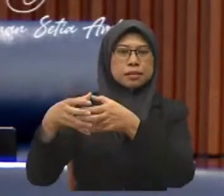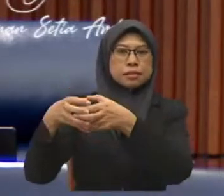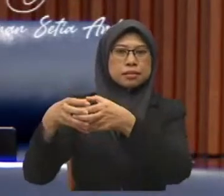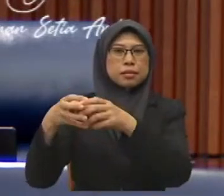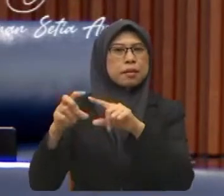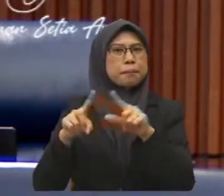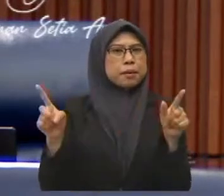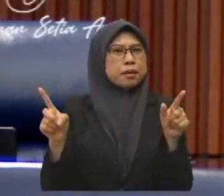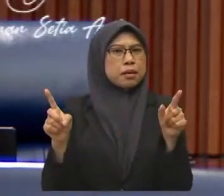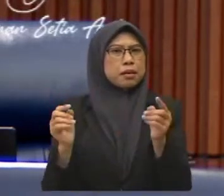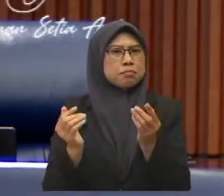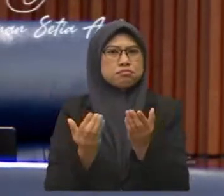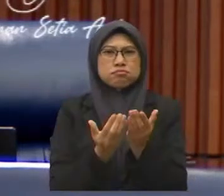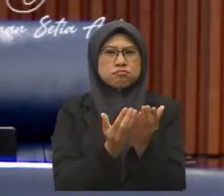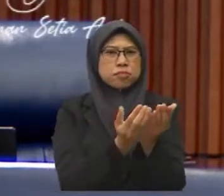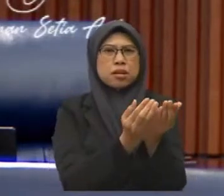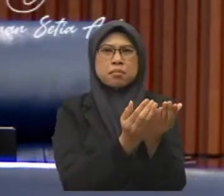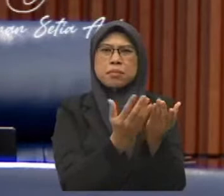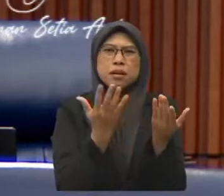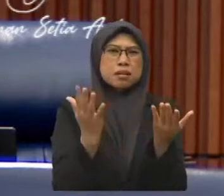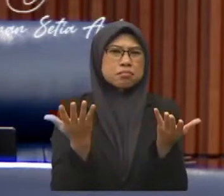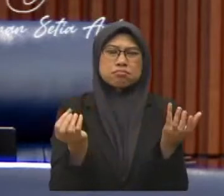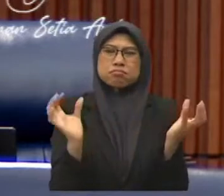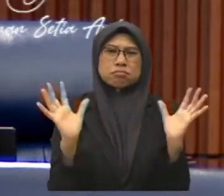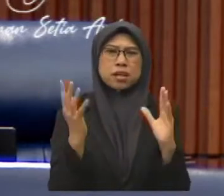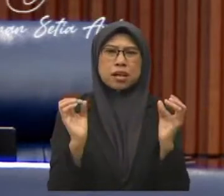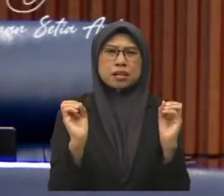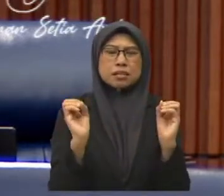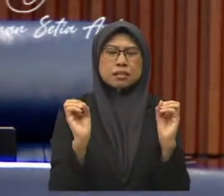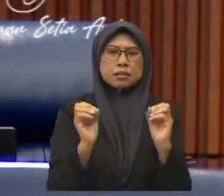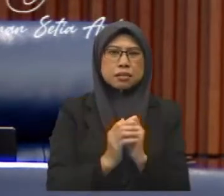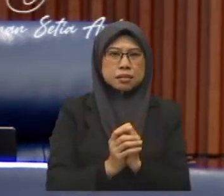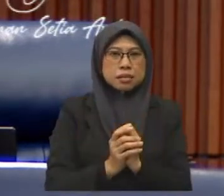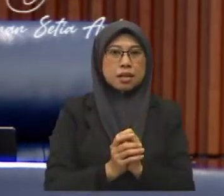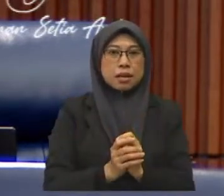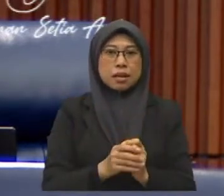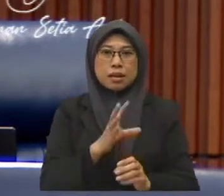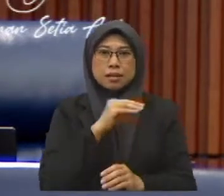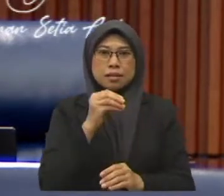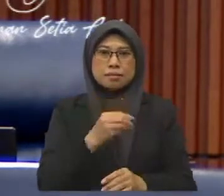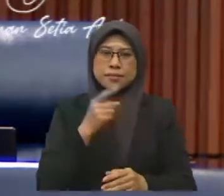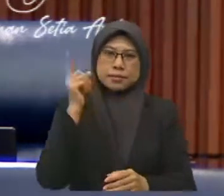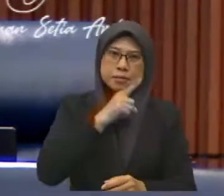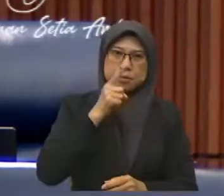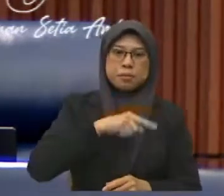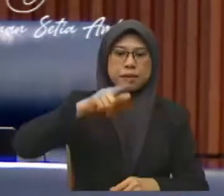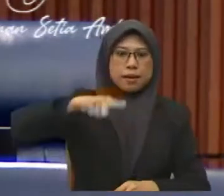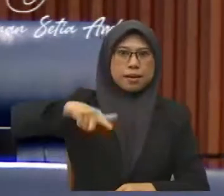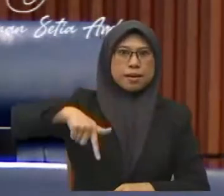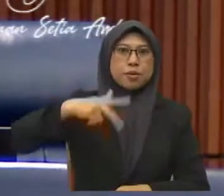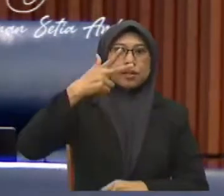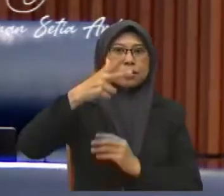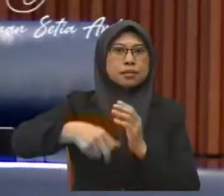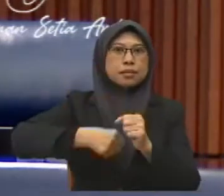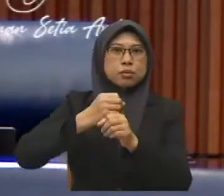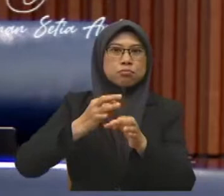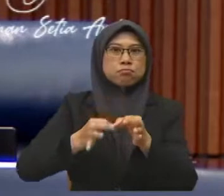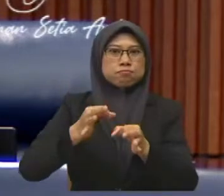ada sebuah kapal yang telah disiap. Lebih buruk lagi, projek ini mengalami kelewatan selama 3